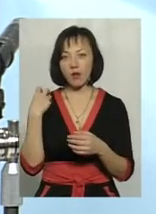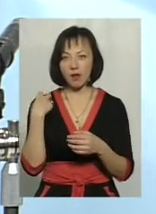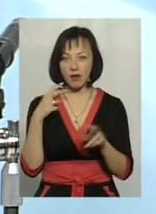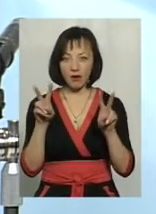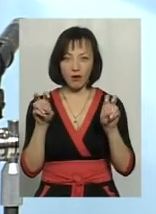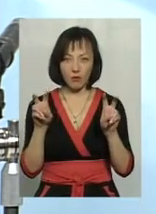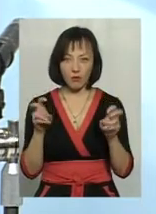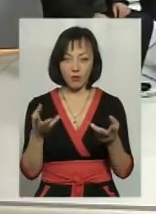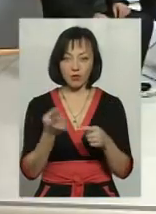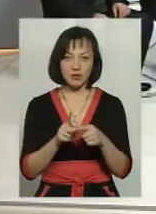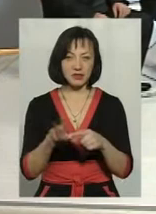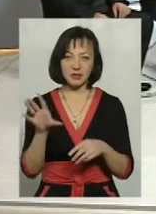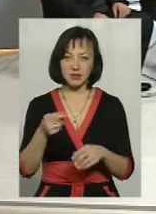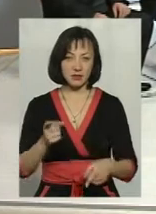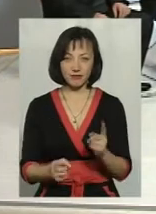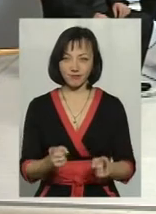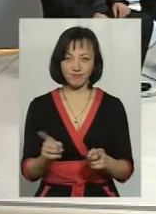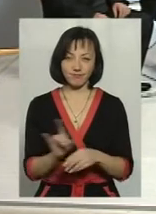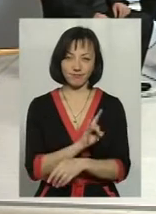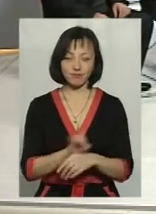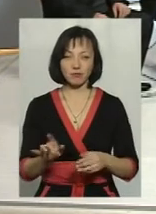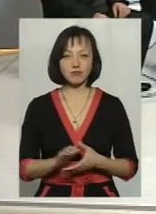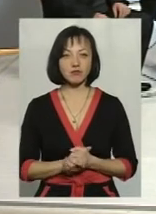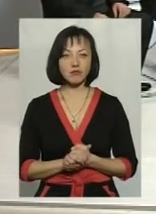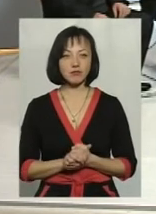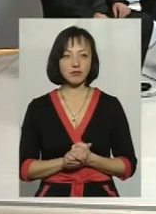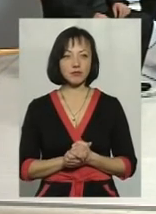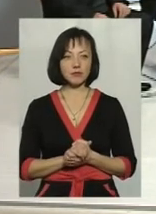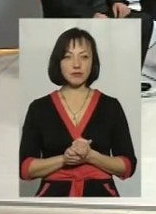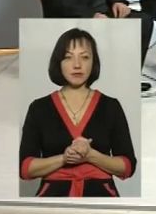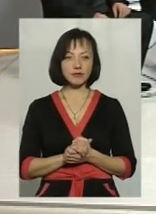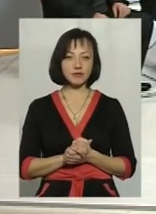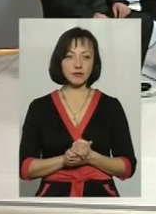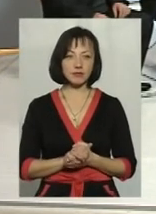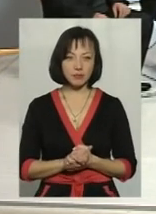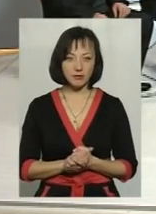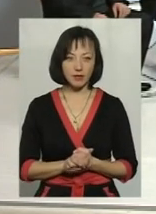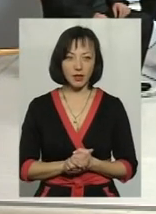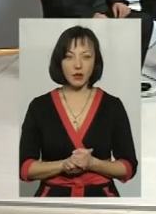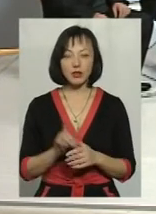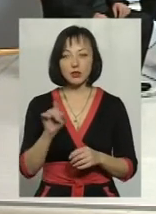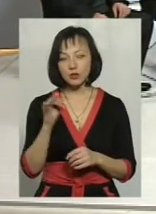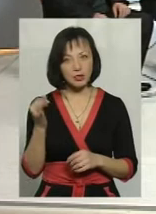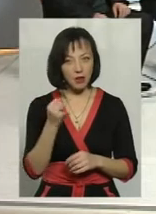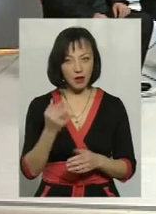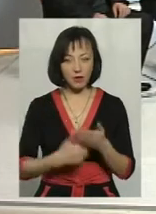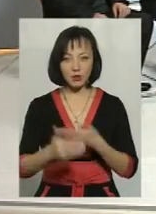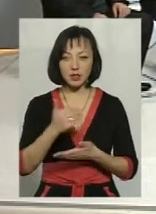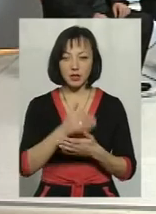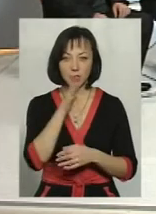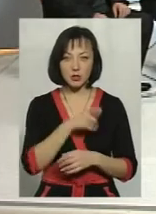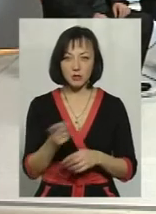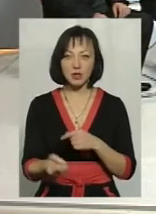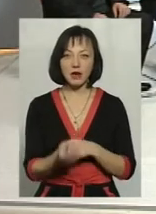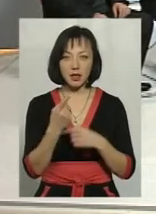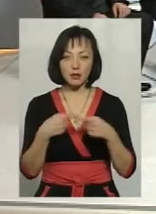тому що все це, ну, так би мовити, тільки назви. І що цікаво, що останнім часом з'явилася